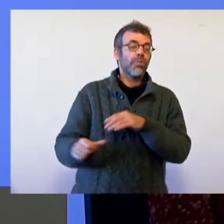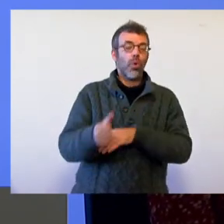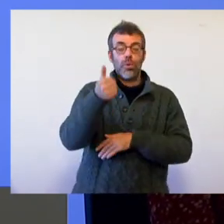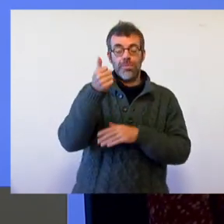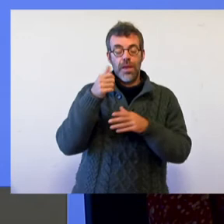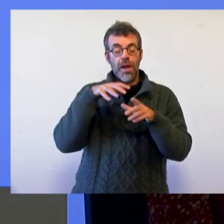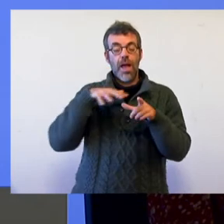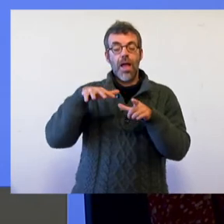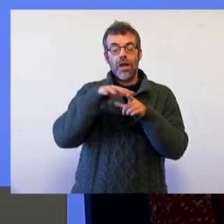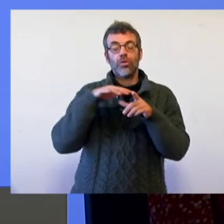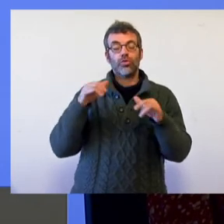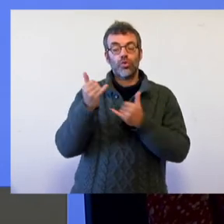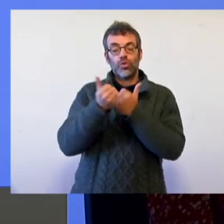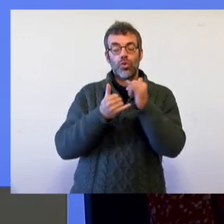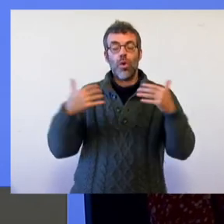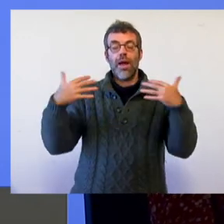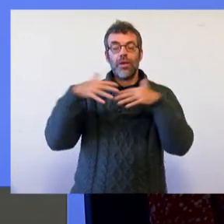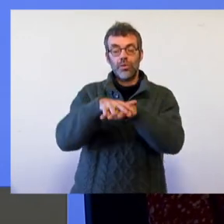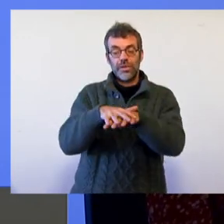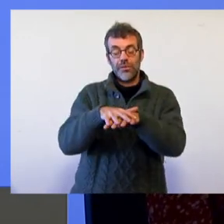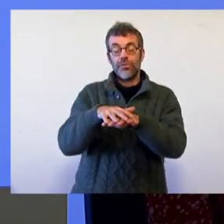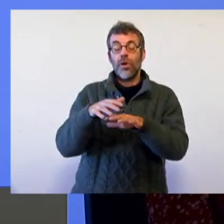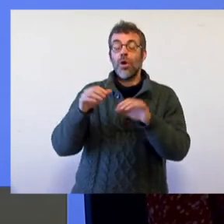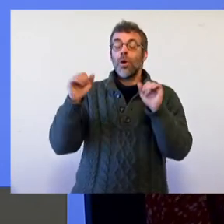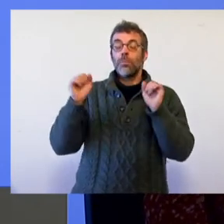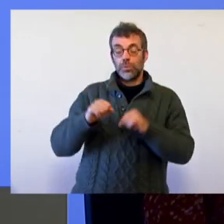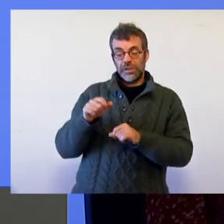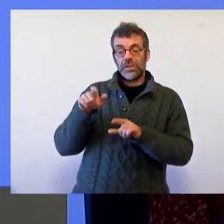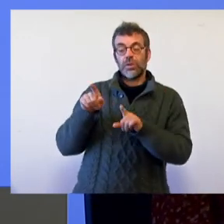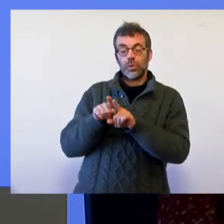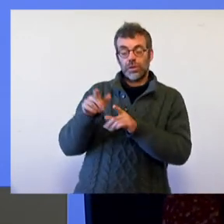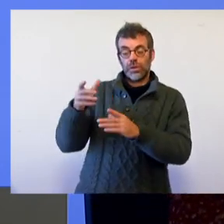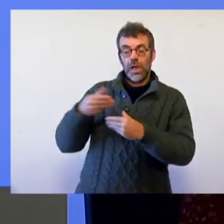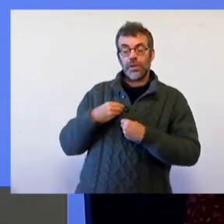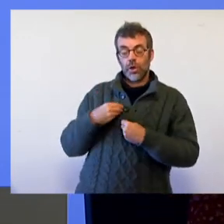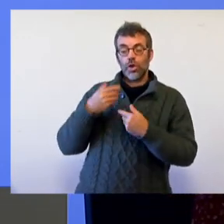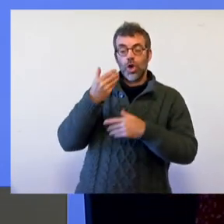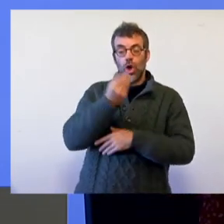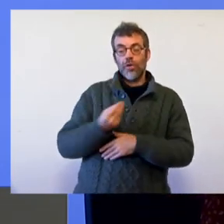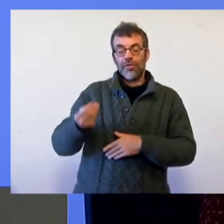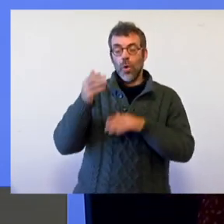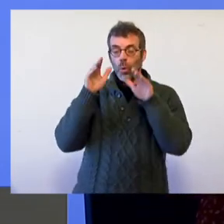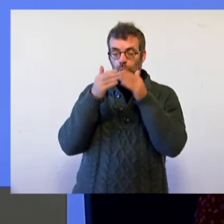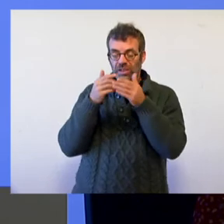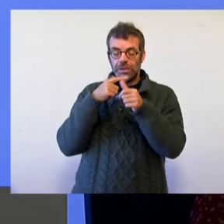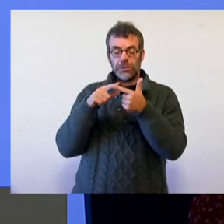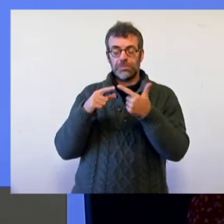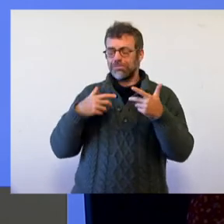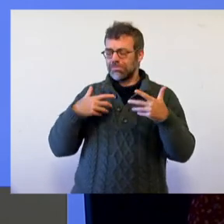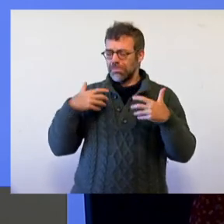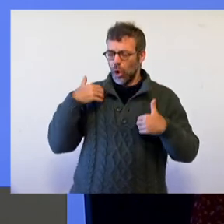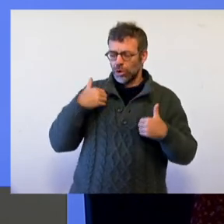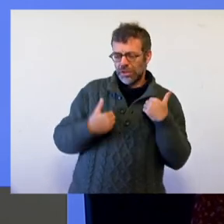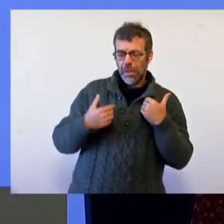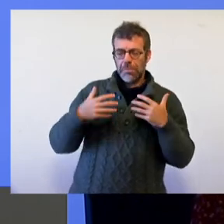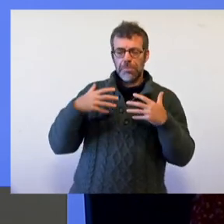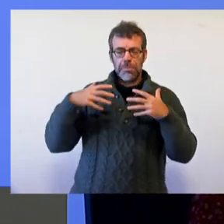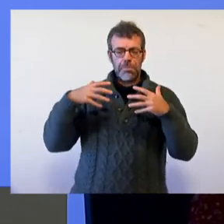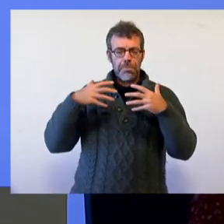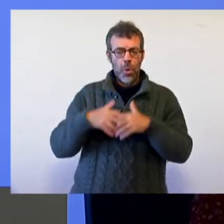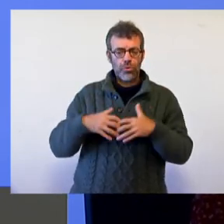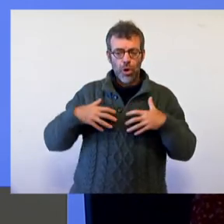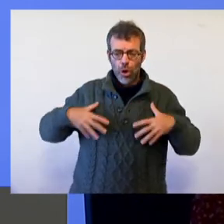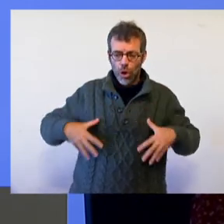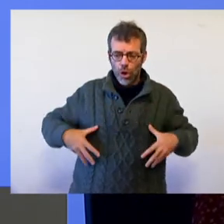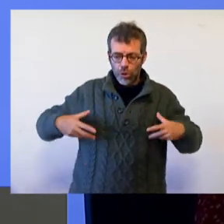inclusive permettant de prendre en charge les enfants en situation de handicap moteur, d'autisme, et que nous puissions, dès les premiers